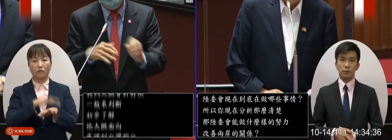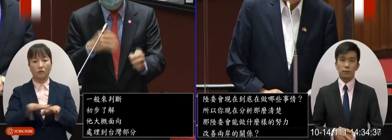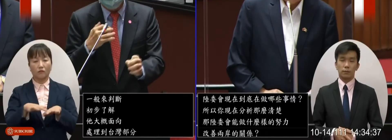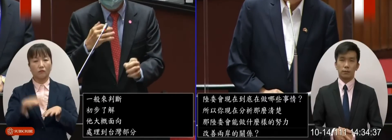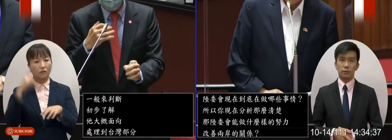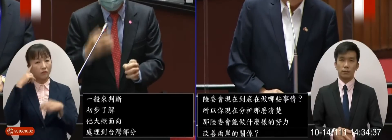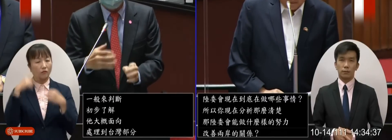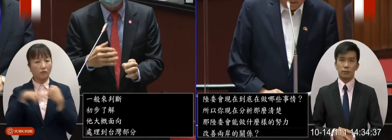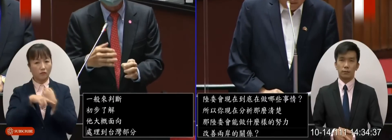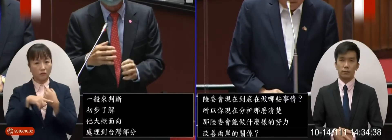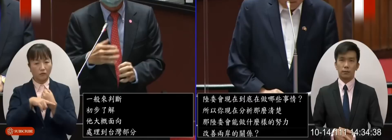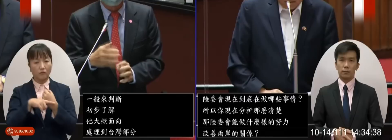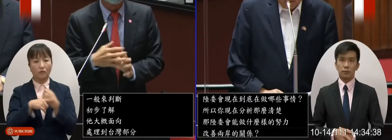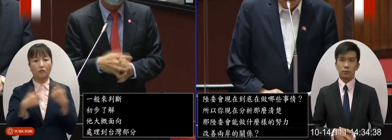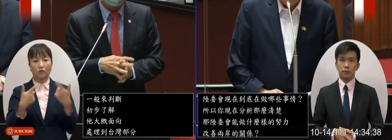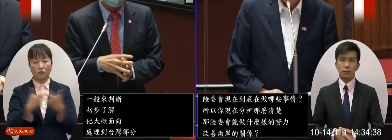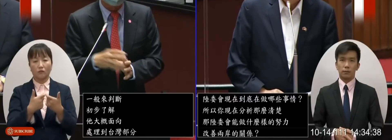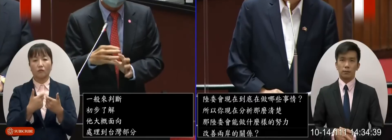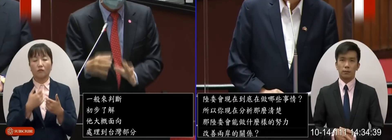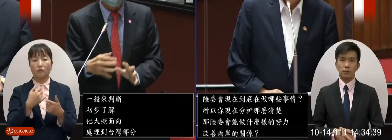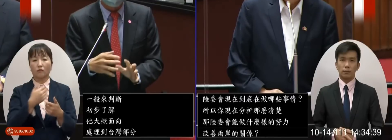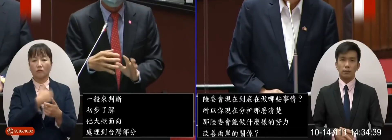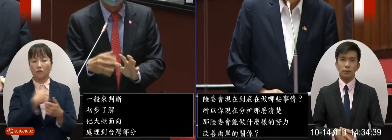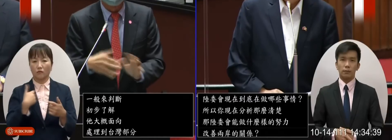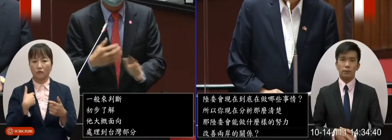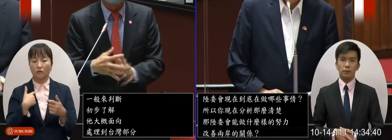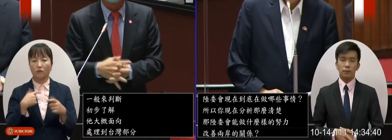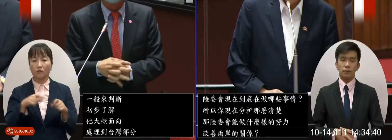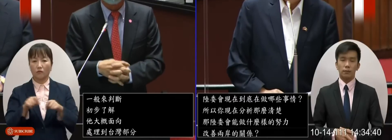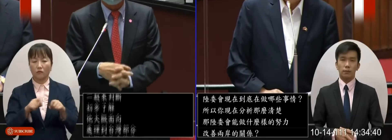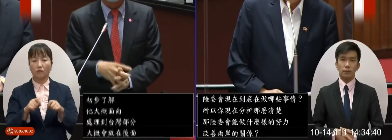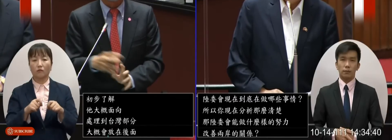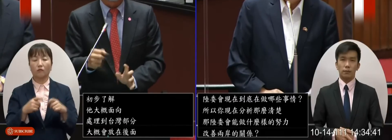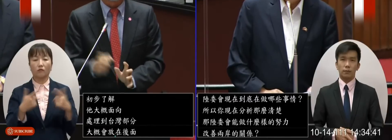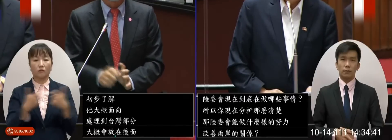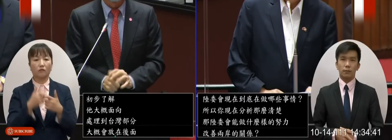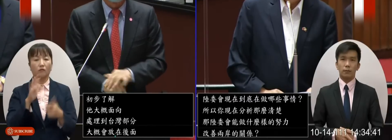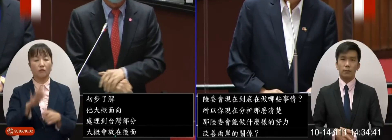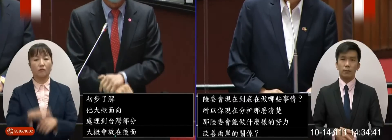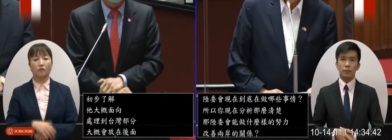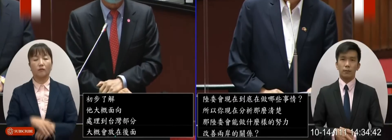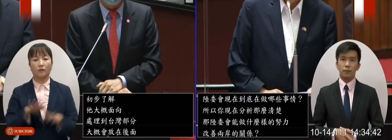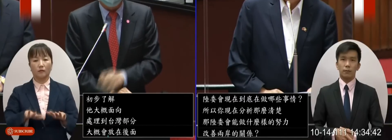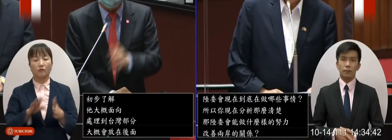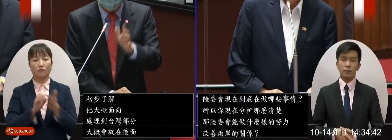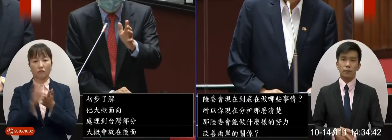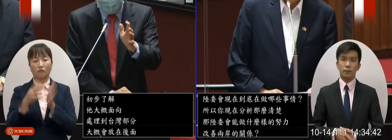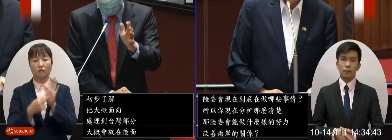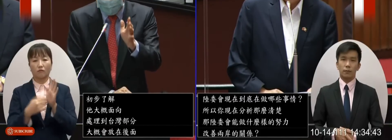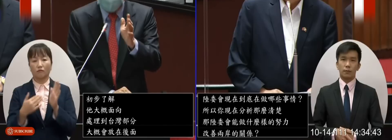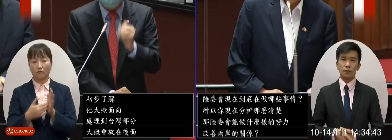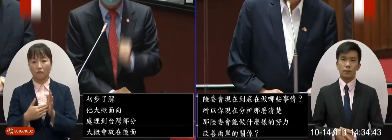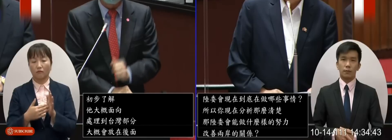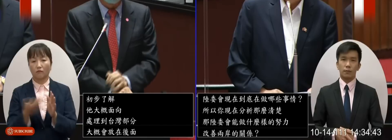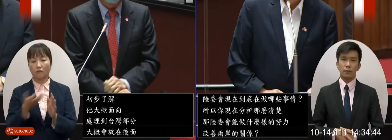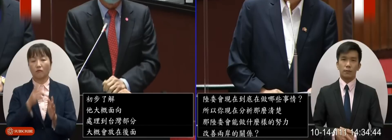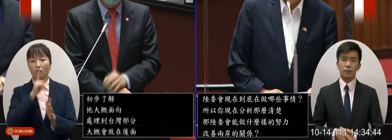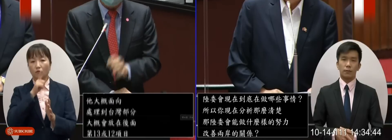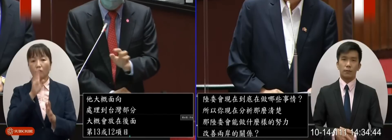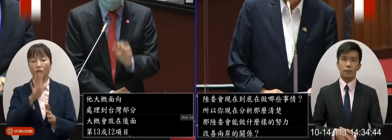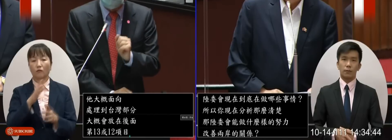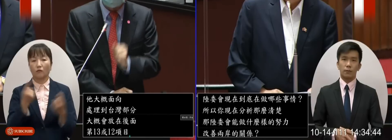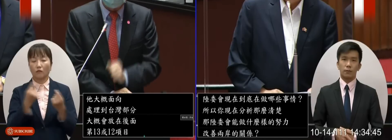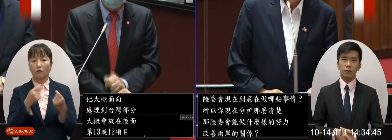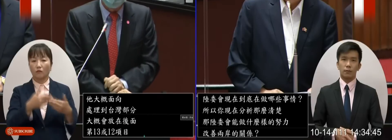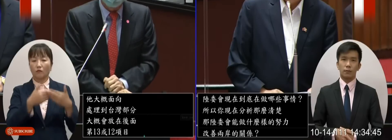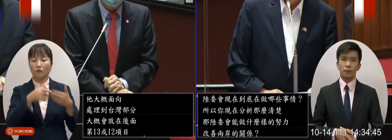来做这个后续他们可能采取策略的对策啊。这个是大概跟委员做这样报告。那委员刚才提到了，